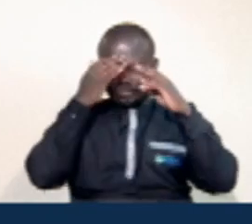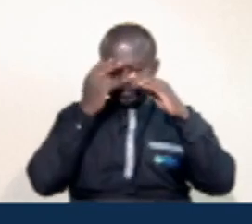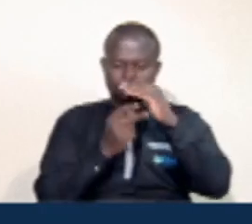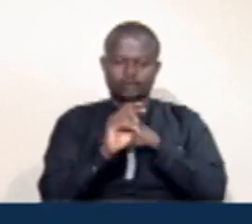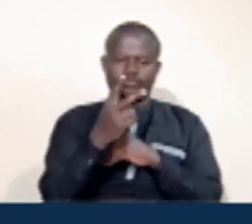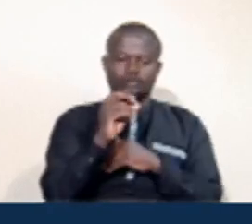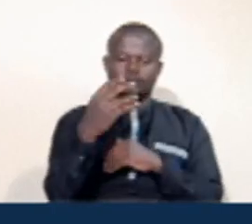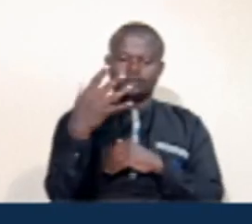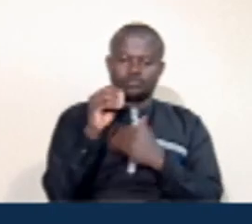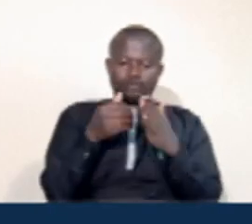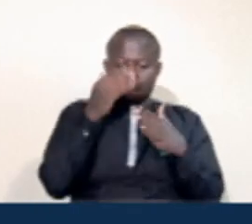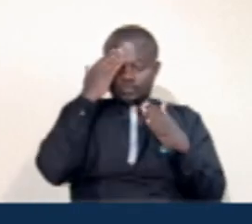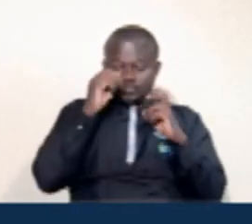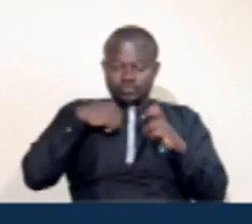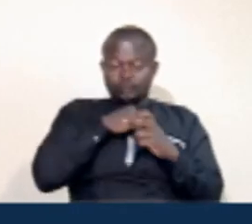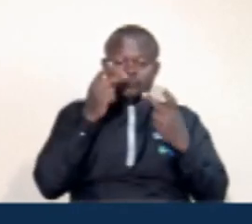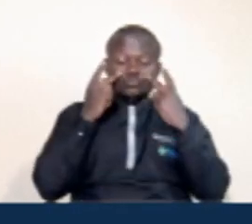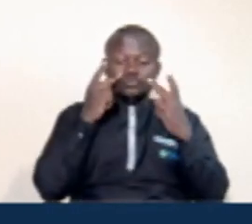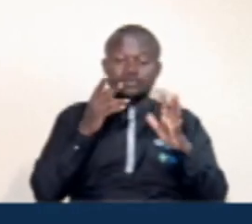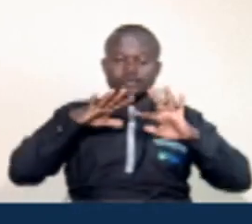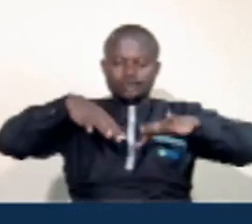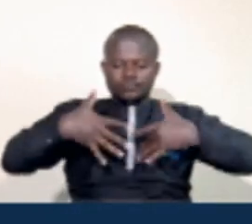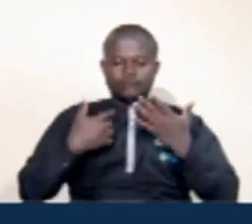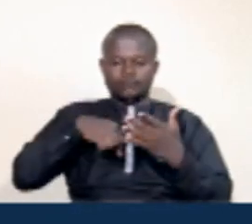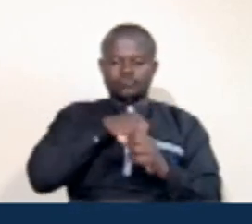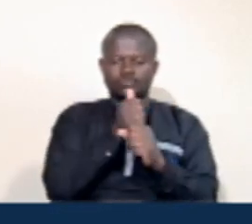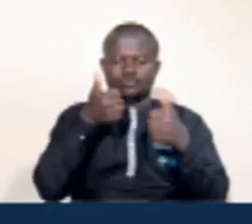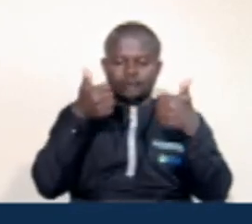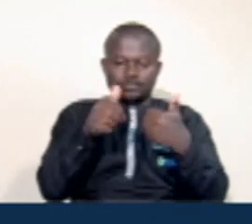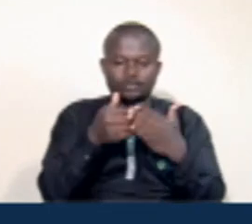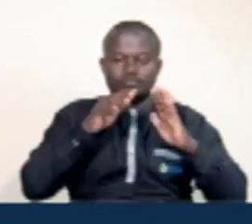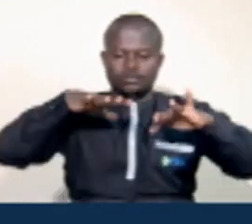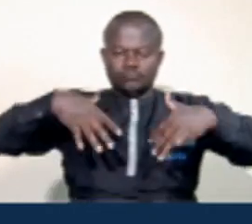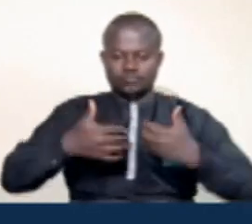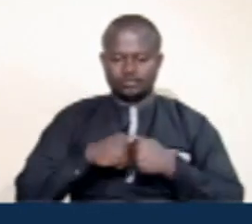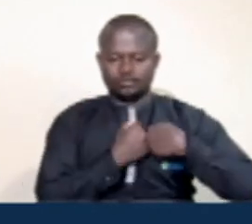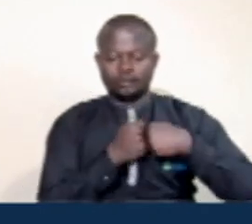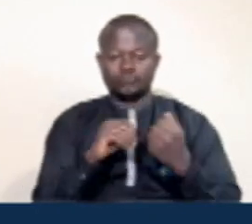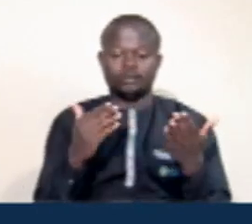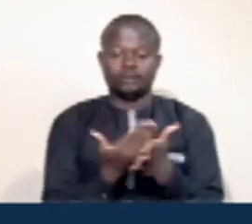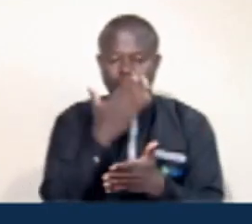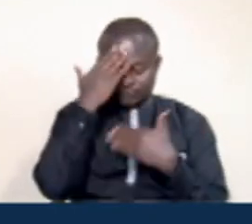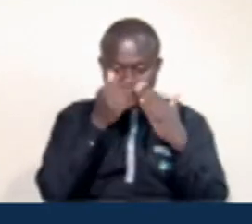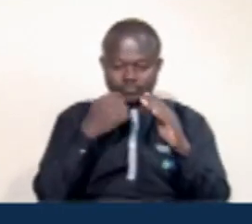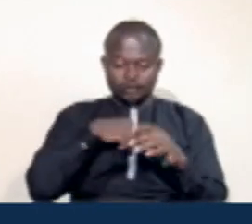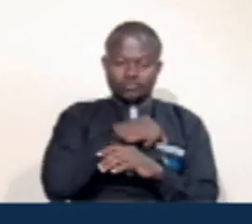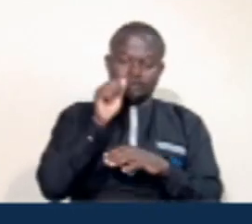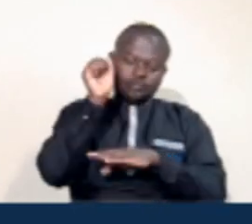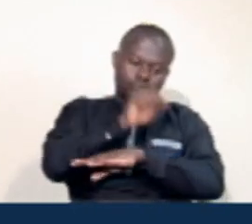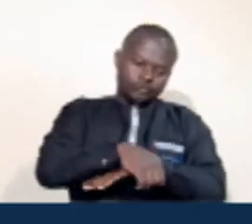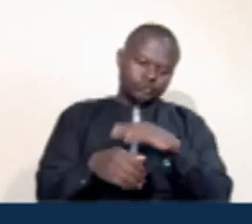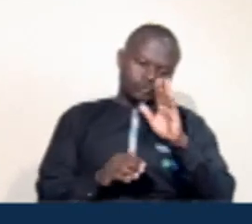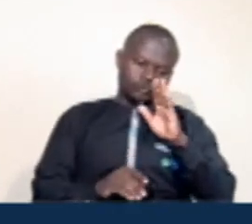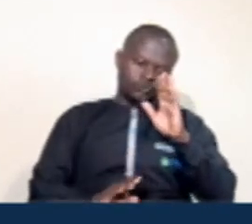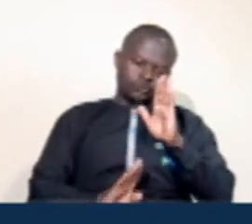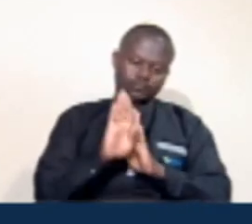2050 kugira ngo turebe koko ibyo dukora ni gute twarushaho kubinoza ni gute sahubwo twahanga n'udushya kugira ngo turusheho kwihutisha